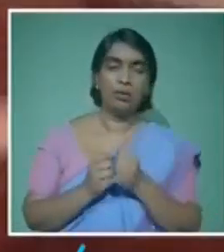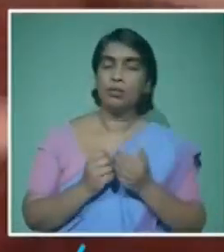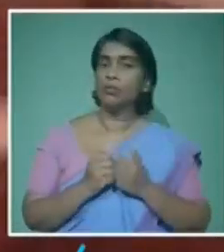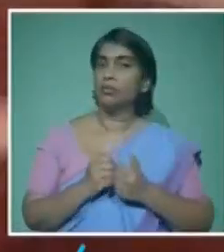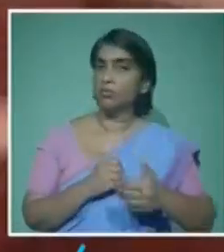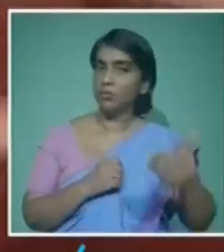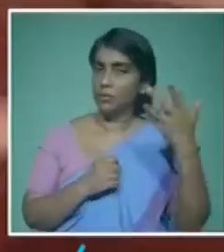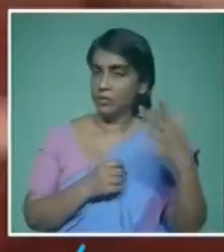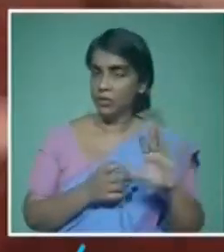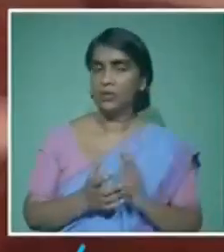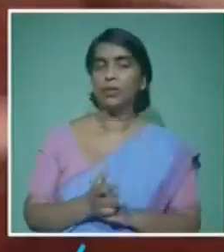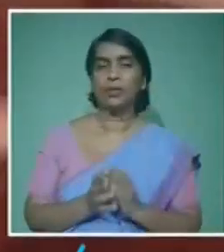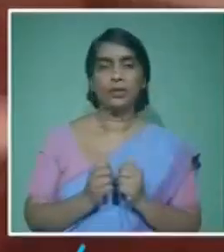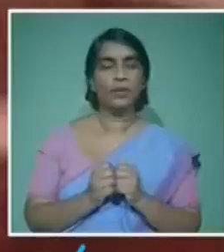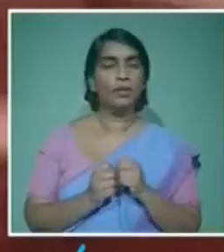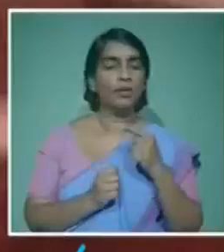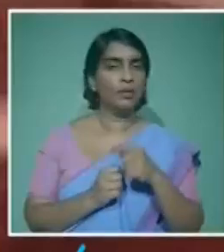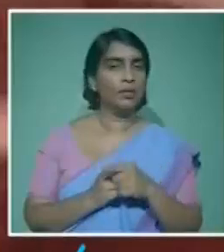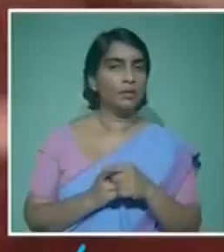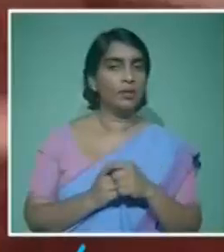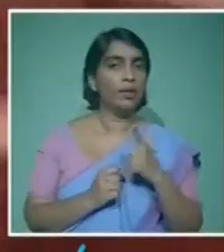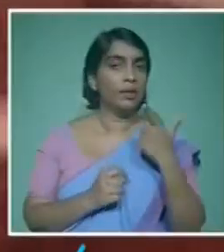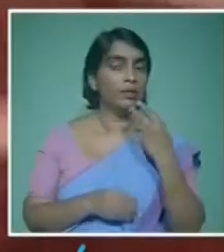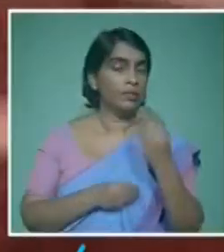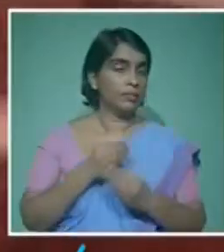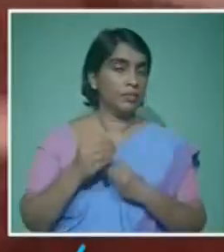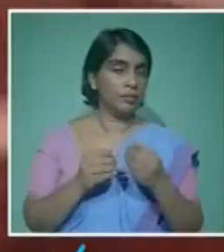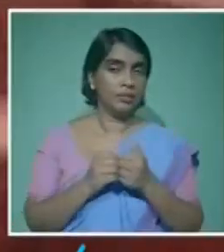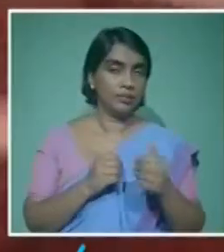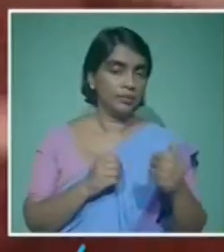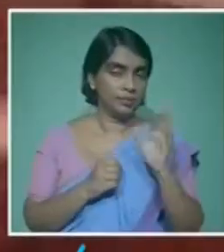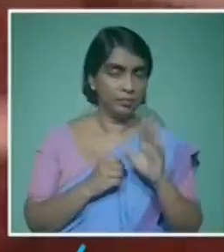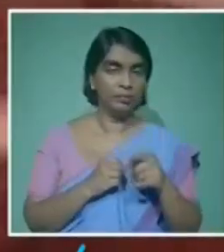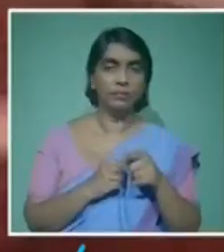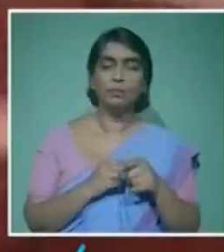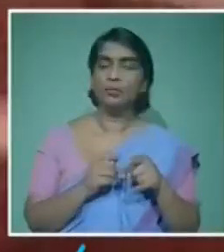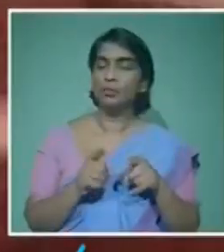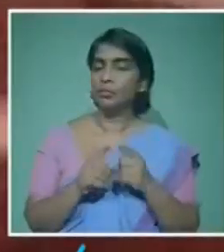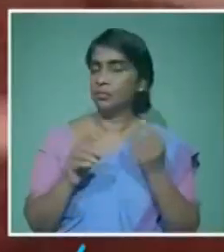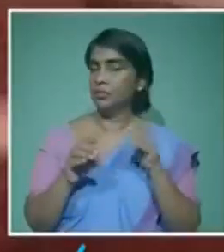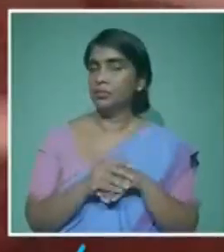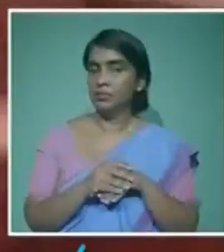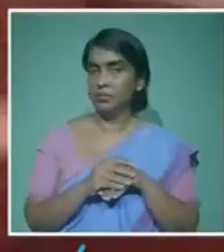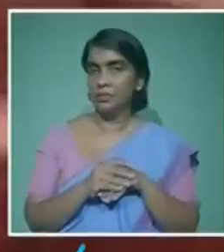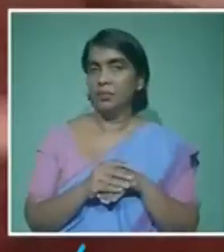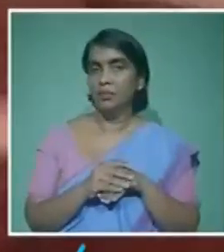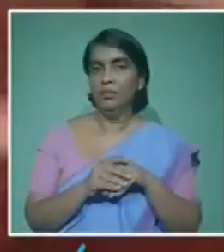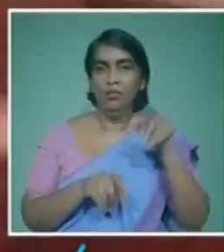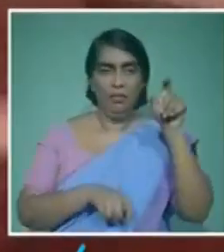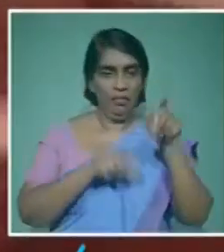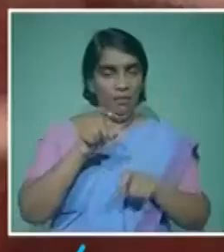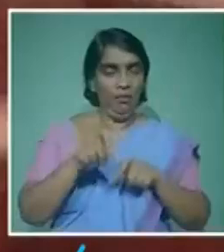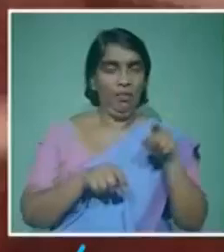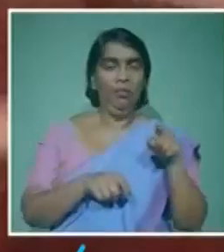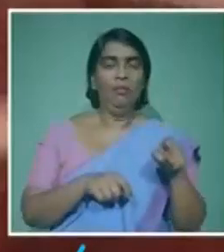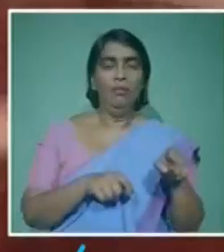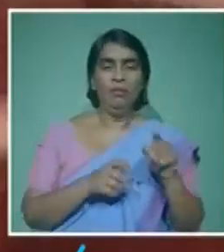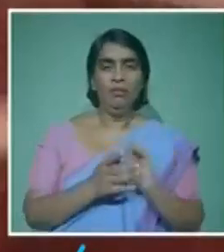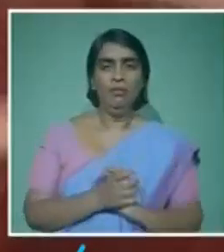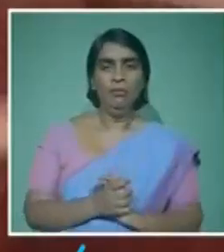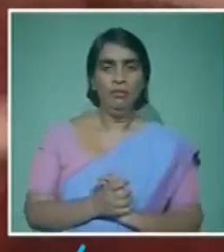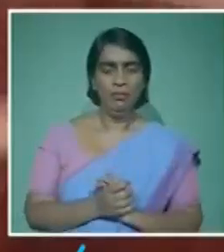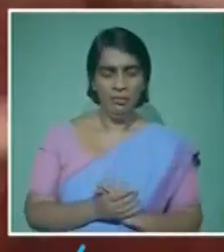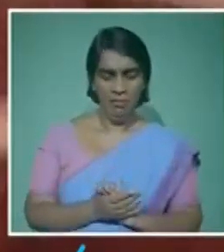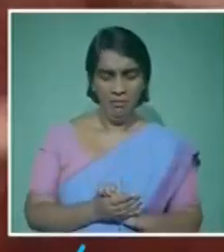மேற்கொண்டேன். கடற்தொழிலில் ஈடுபடுகின்ற தூர எல்லைகளுக்கேற்ப இயந்திரத்தின் குதிரை வலு சக்தியை அதிகரிக்க முடியும். இதனை